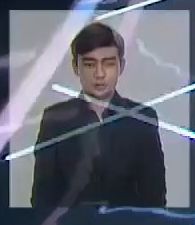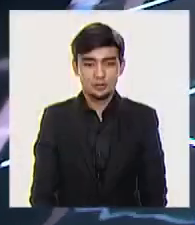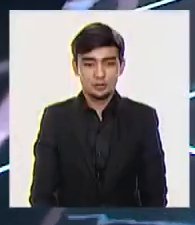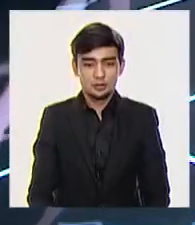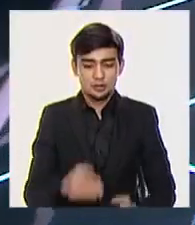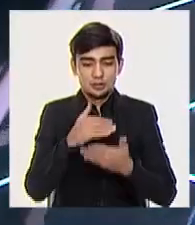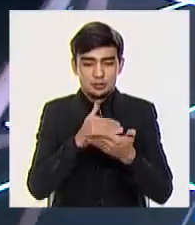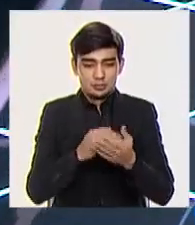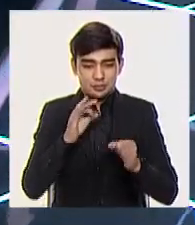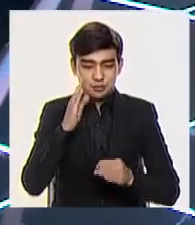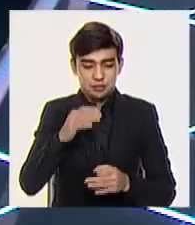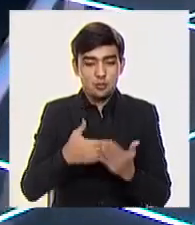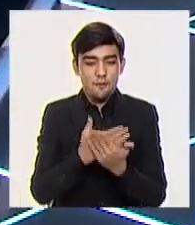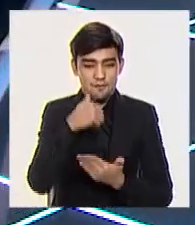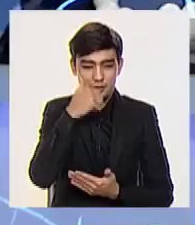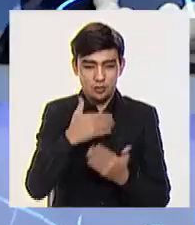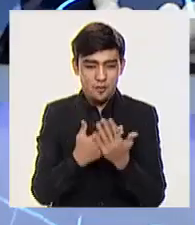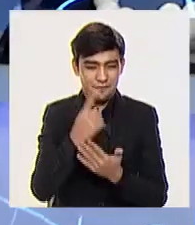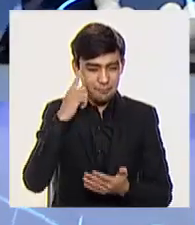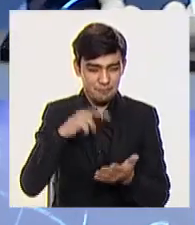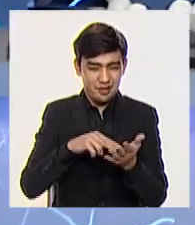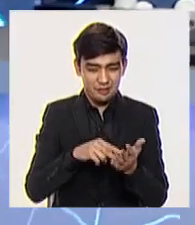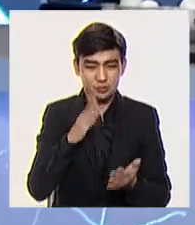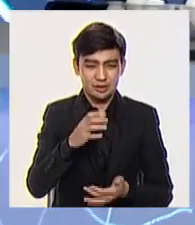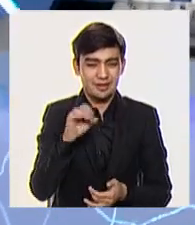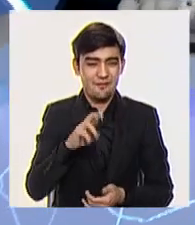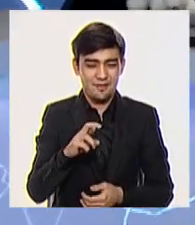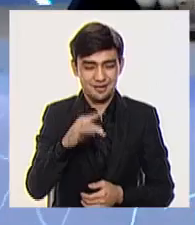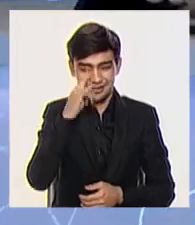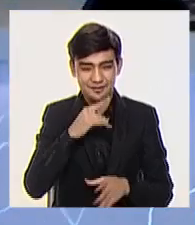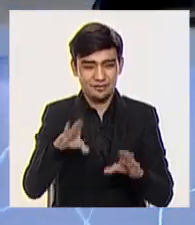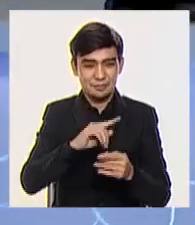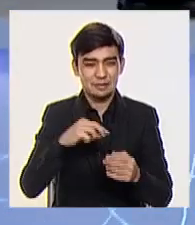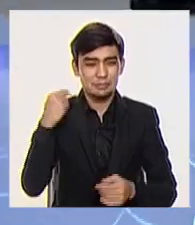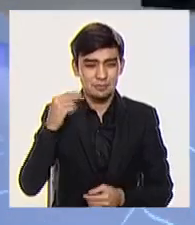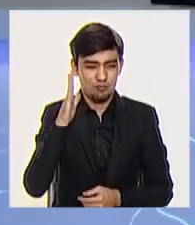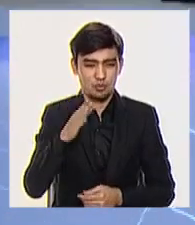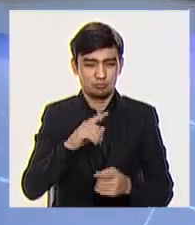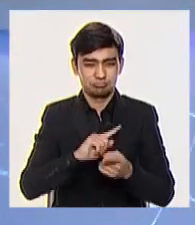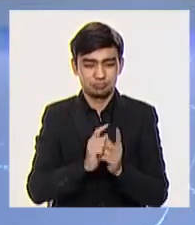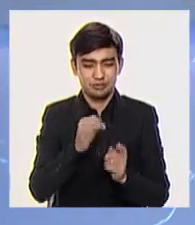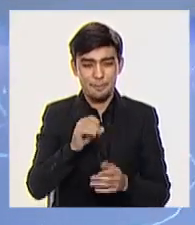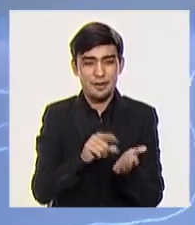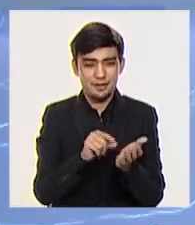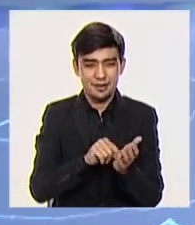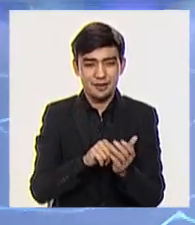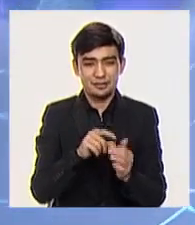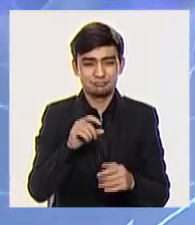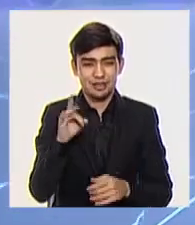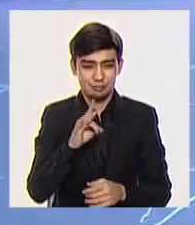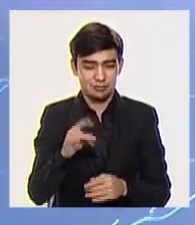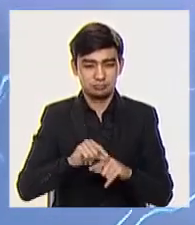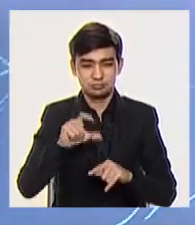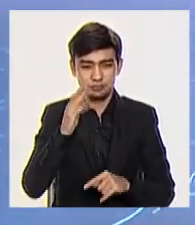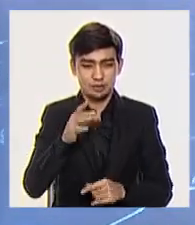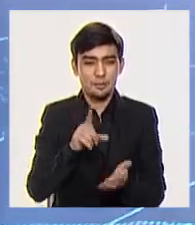И обо всем по порядку. В Новый год с новыми планами. Уже в январе казахстанцев ждут перемены. Вырастут размеры пенсии и пособий, а у